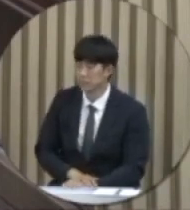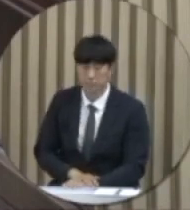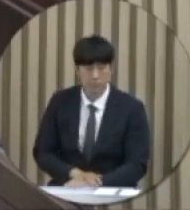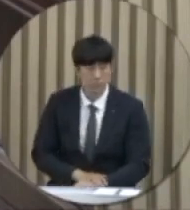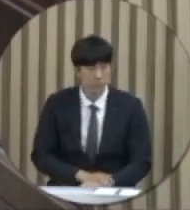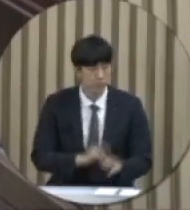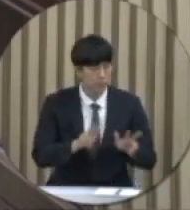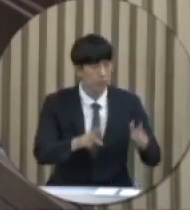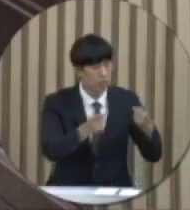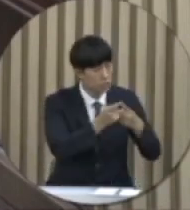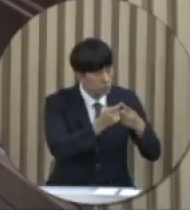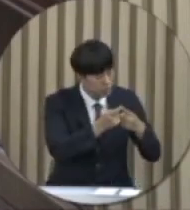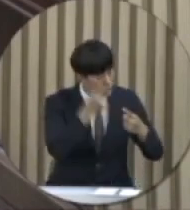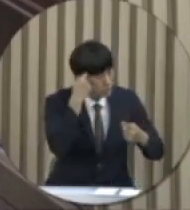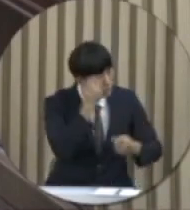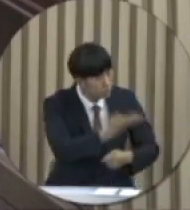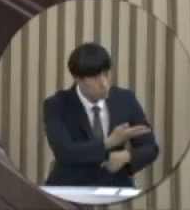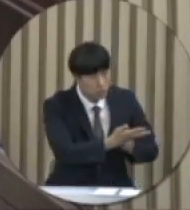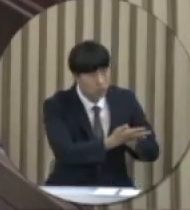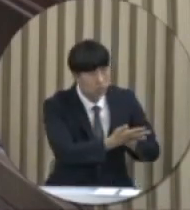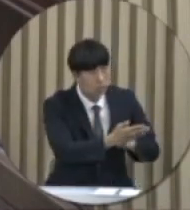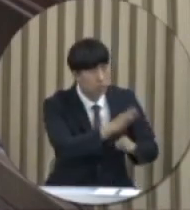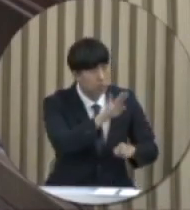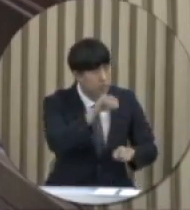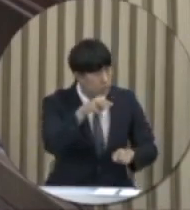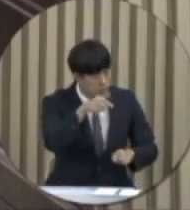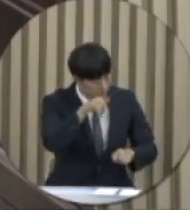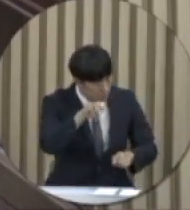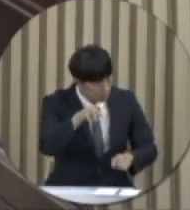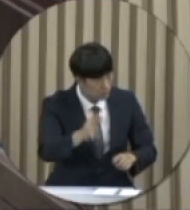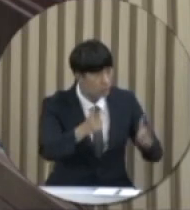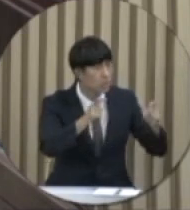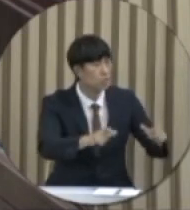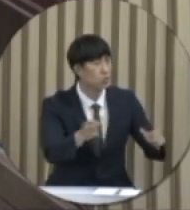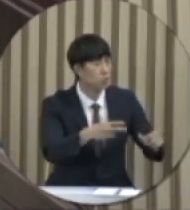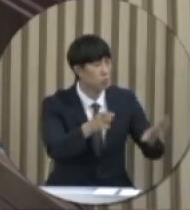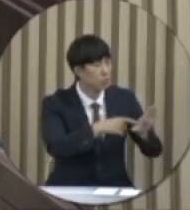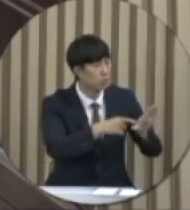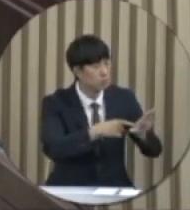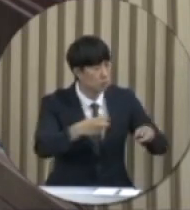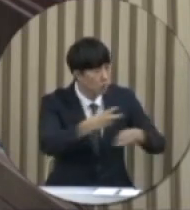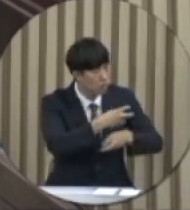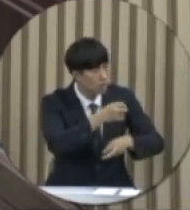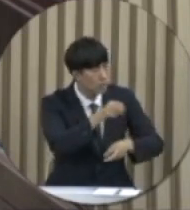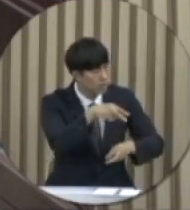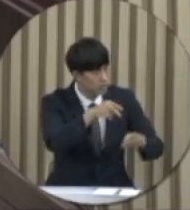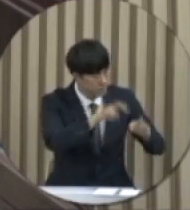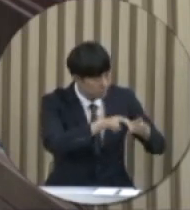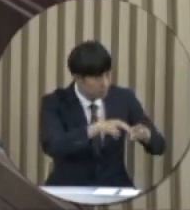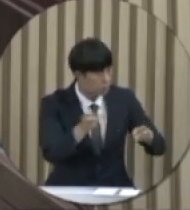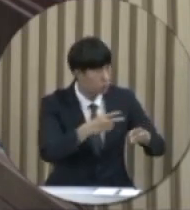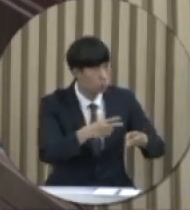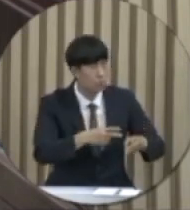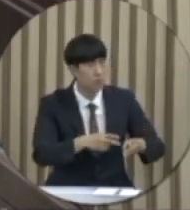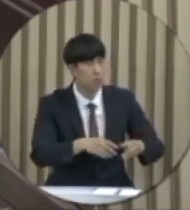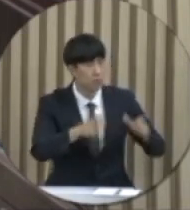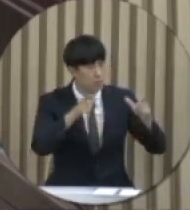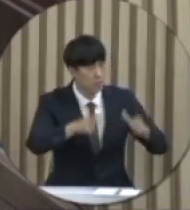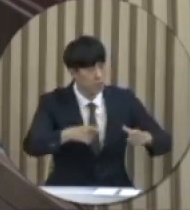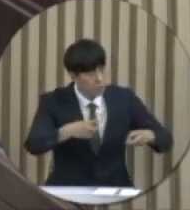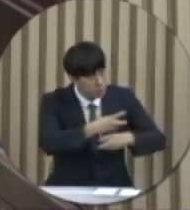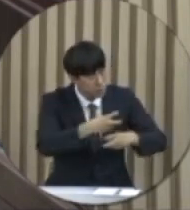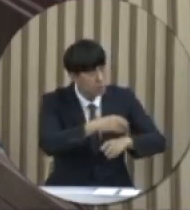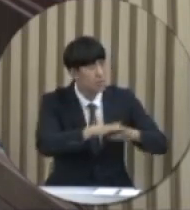지금 첫 번째 질의했던 그 비산지구, 그리고 병점용 환수센터, 그리고 광역교통 개선 대책, 이런